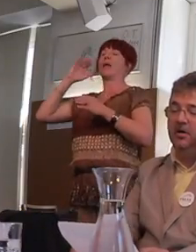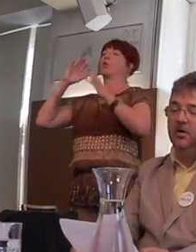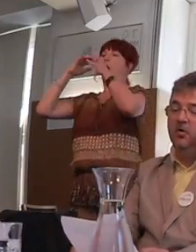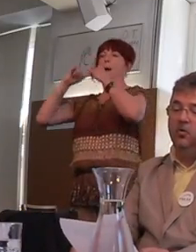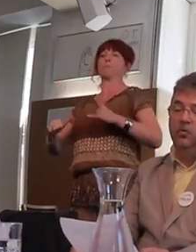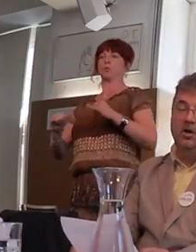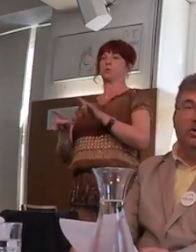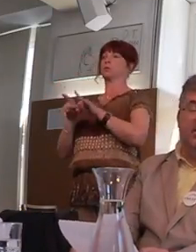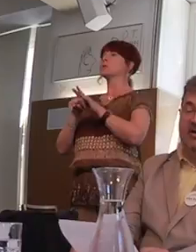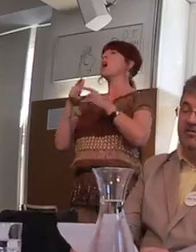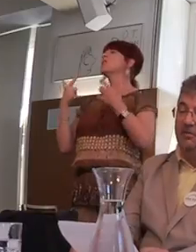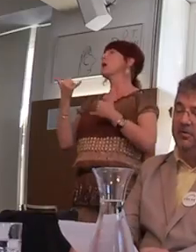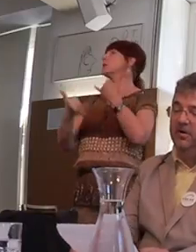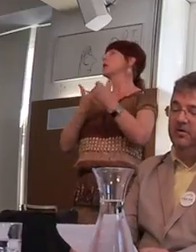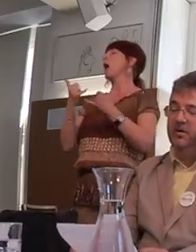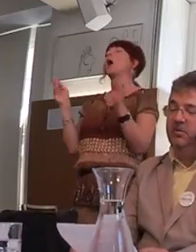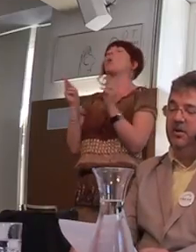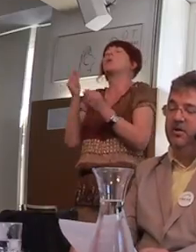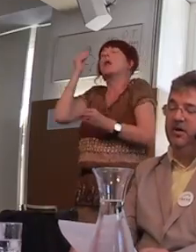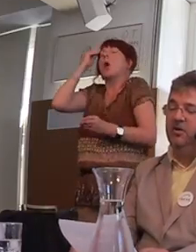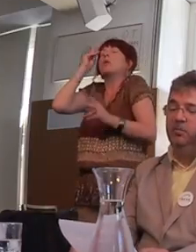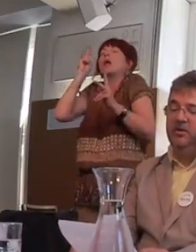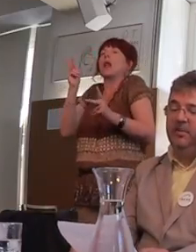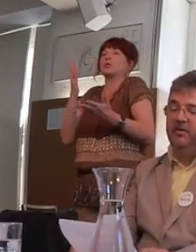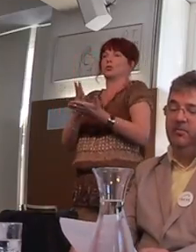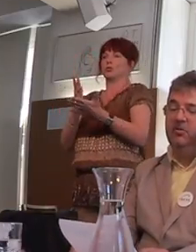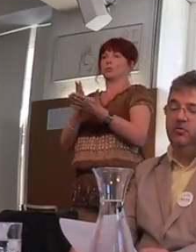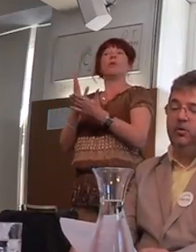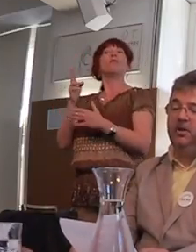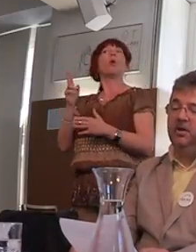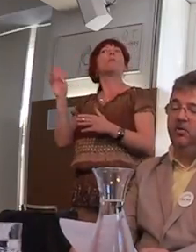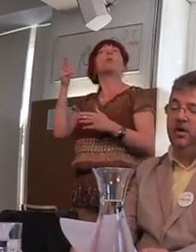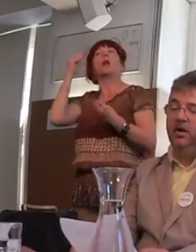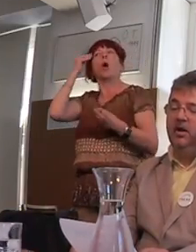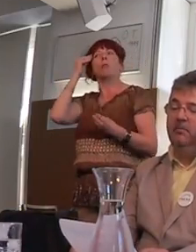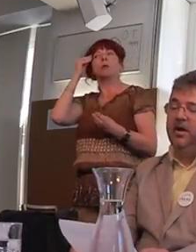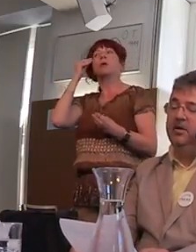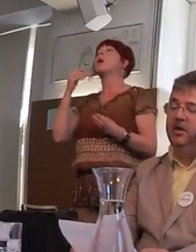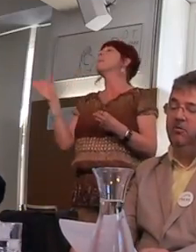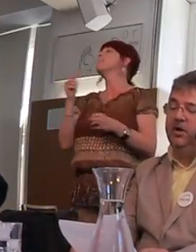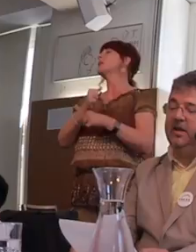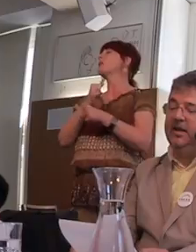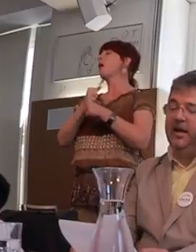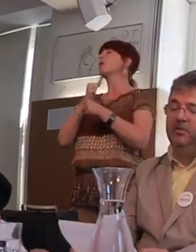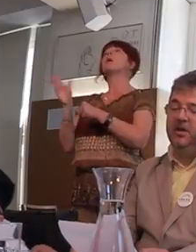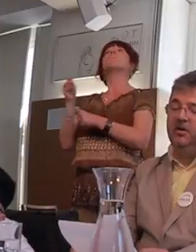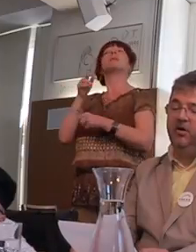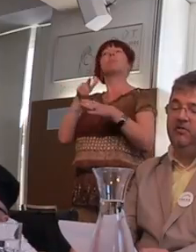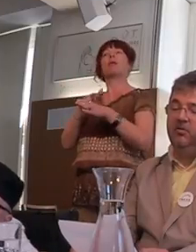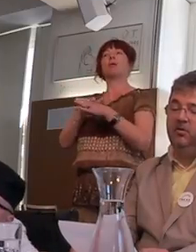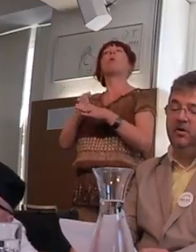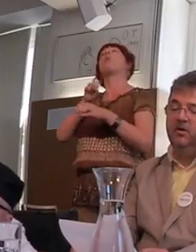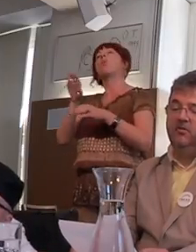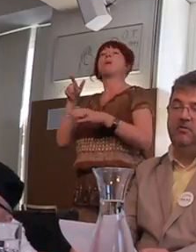geworden. Unglaublich deshalb, denn die Mitarbeiterinnen und Mitarbeiter mit und ohne Behinderungen machen jede Woche ehrenamtlich eine